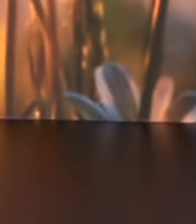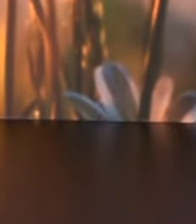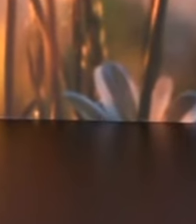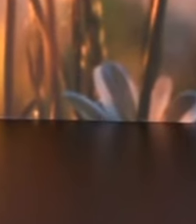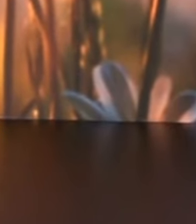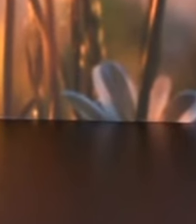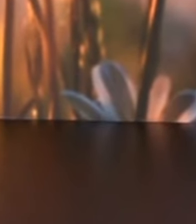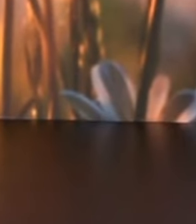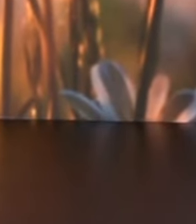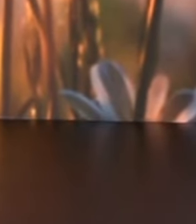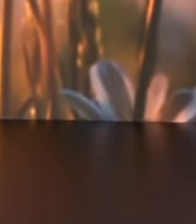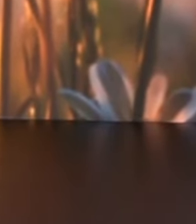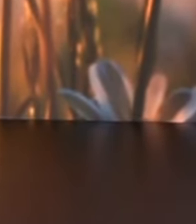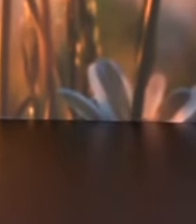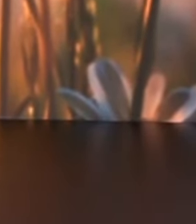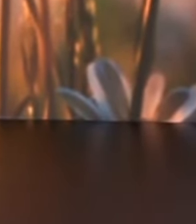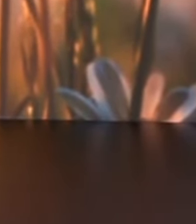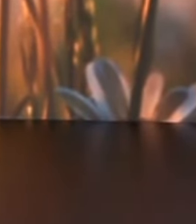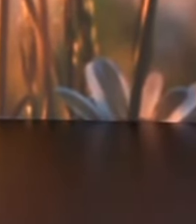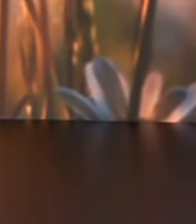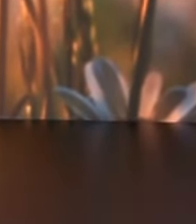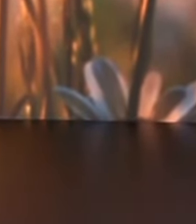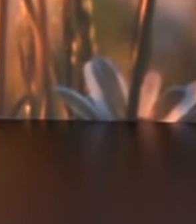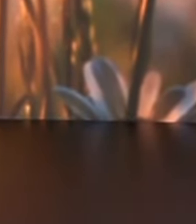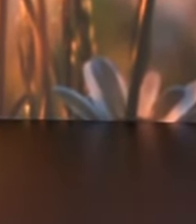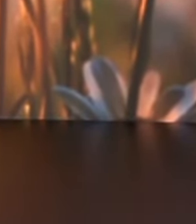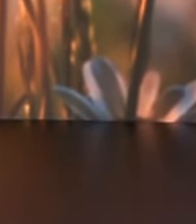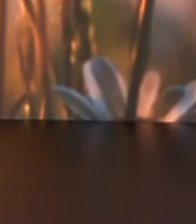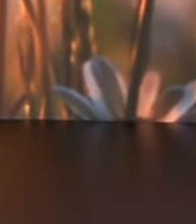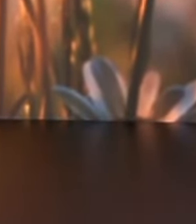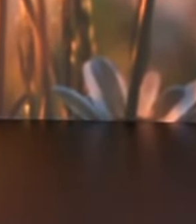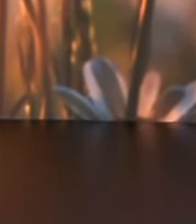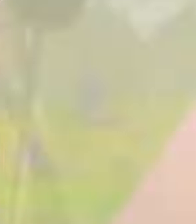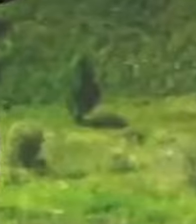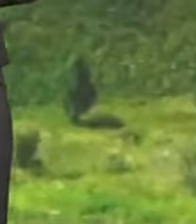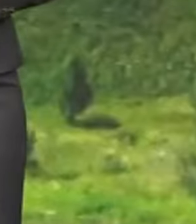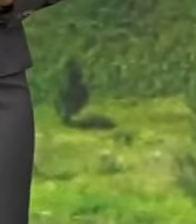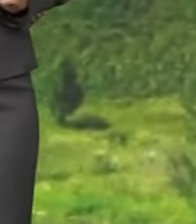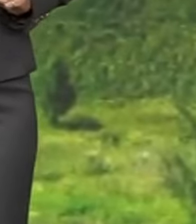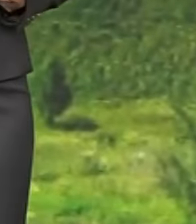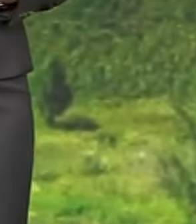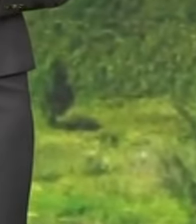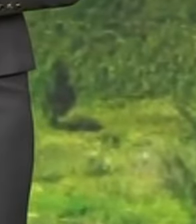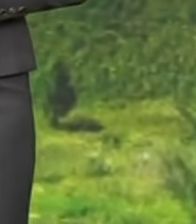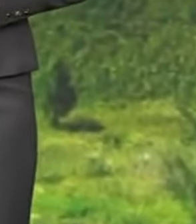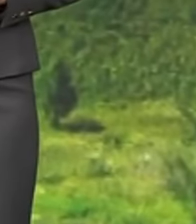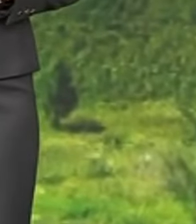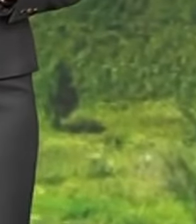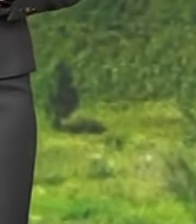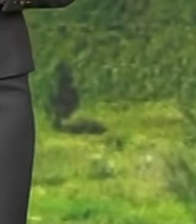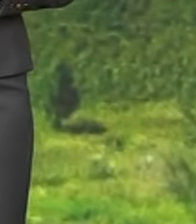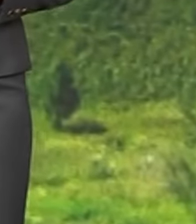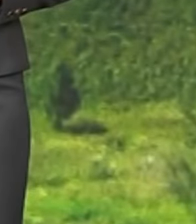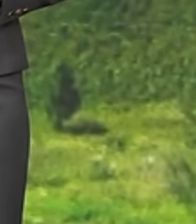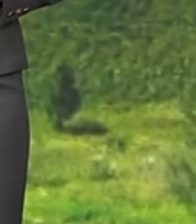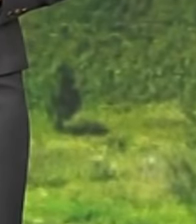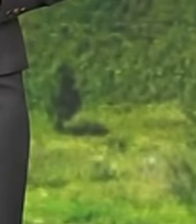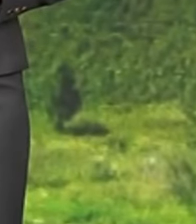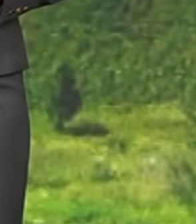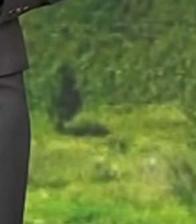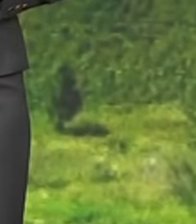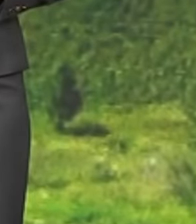күндіз 34 градус ыстық, түнде 18 градус жылы болады. Мегаполистерде күн ашық, ауа температурасы Шымкентте күндіз плюс 34,